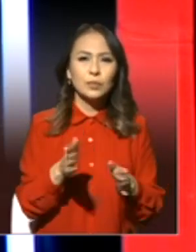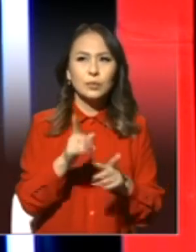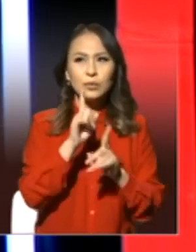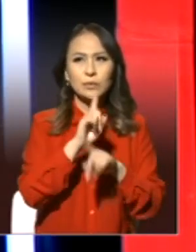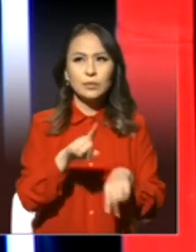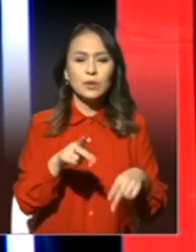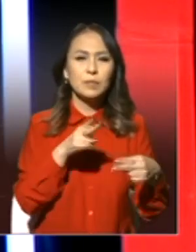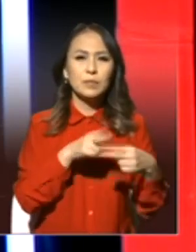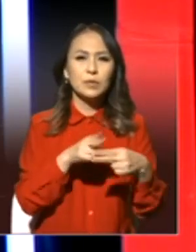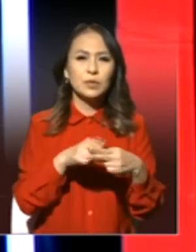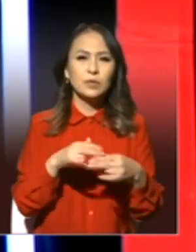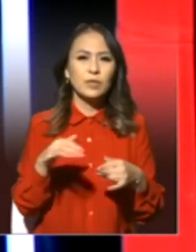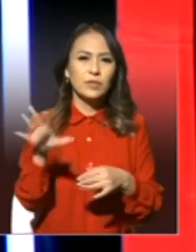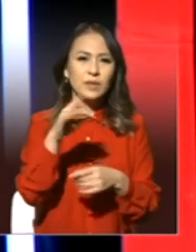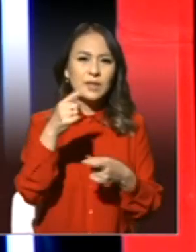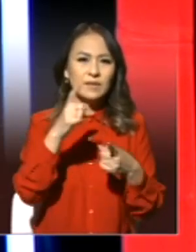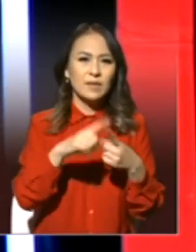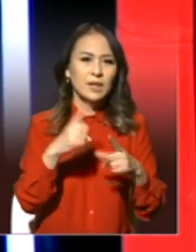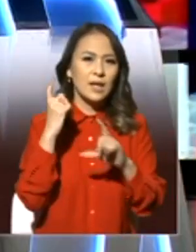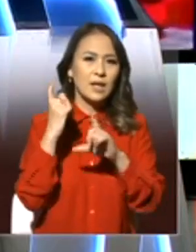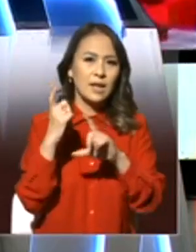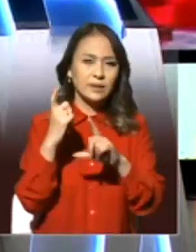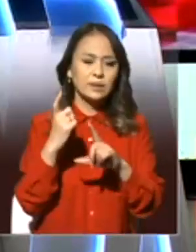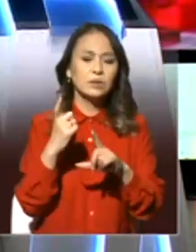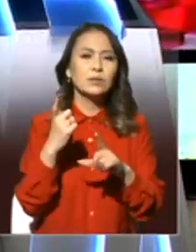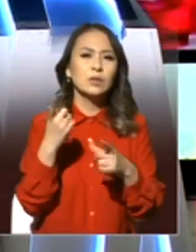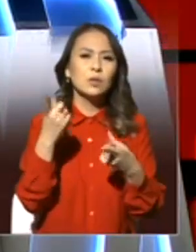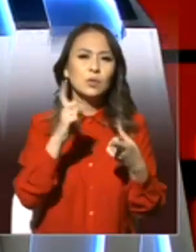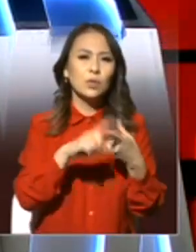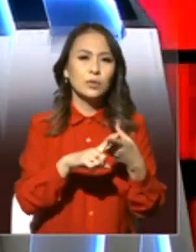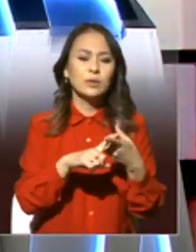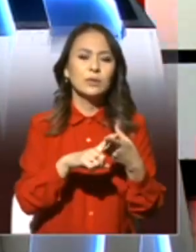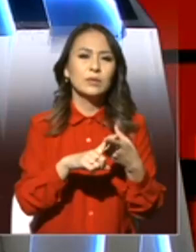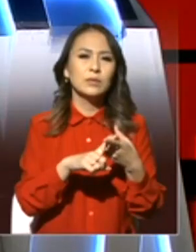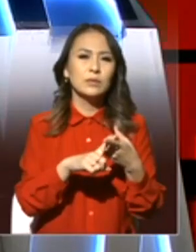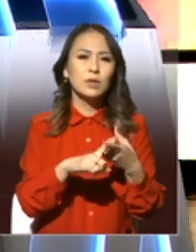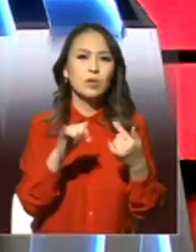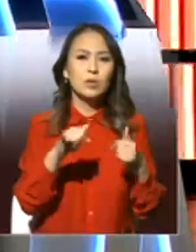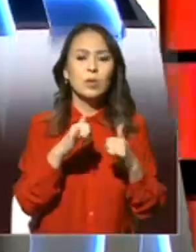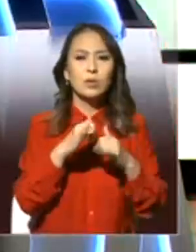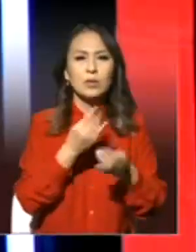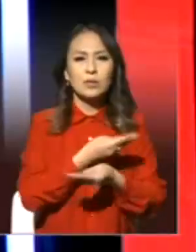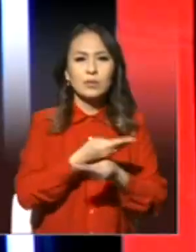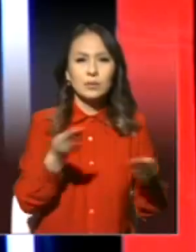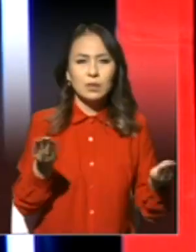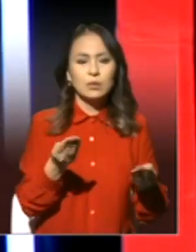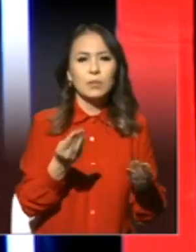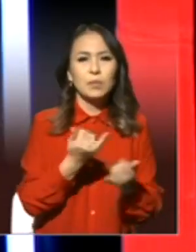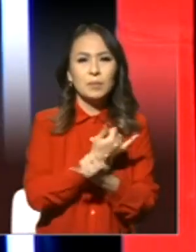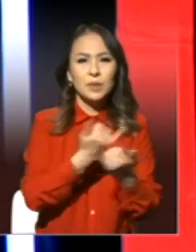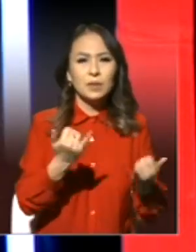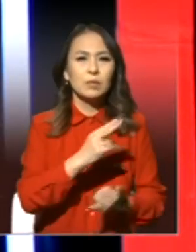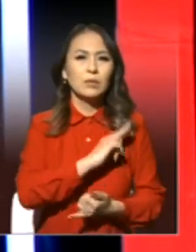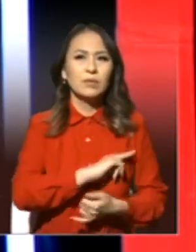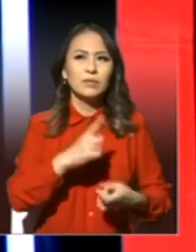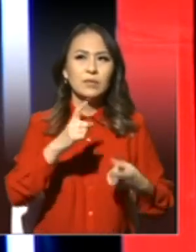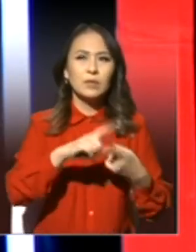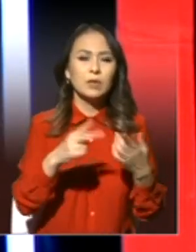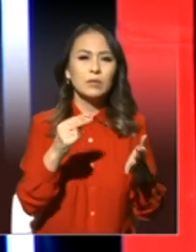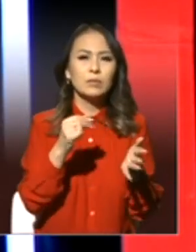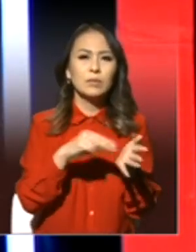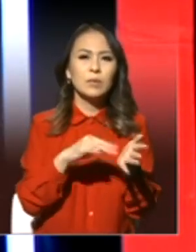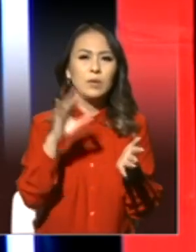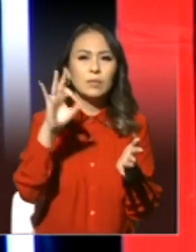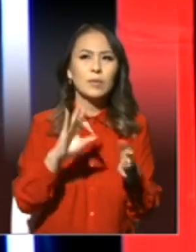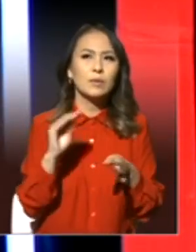Былай қарасаңыз, бізде бәрі логистикаға байланған ғой. Тасымалдауға, оны таратуға, жеткізуге. Сол енді осы логистика кезінде баға қанша